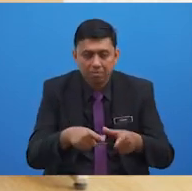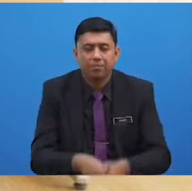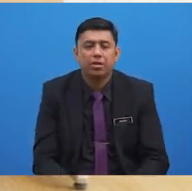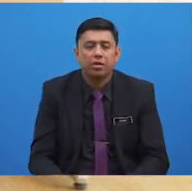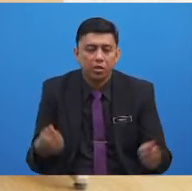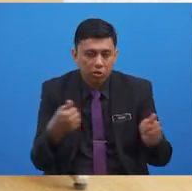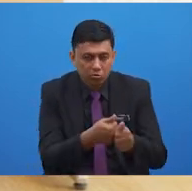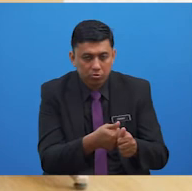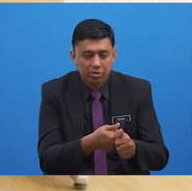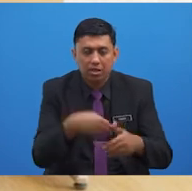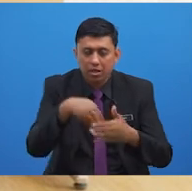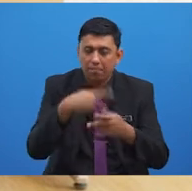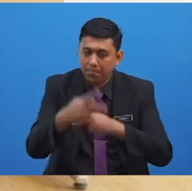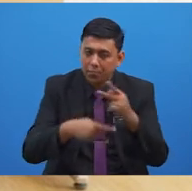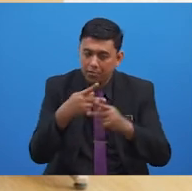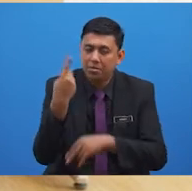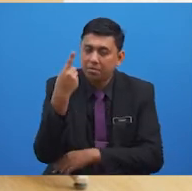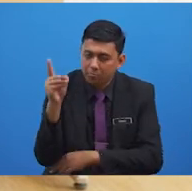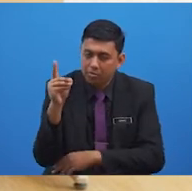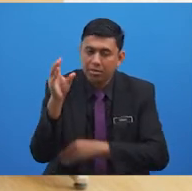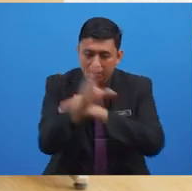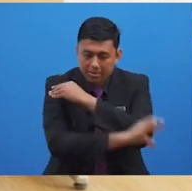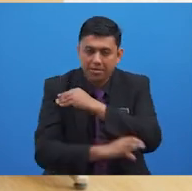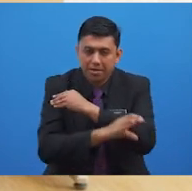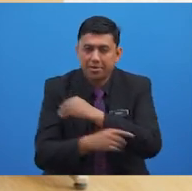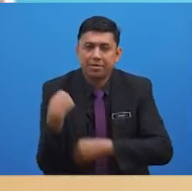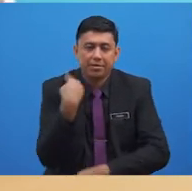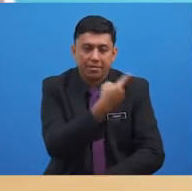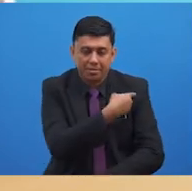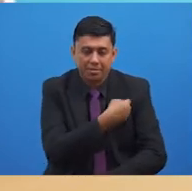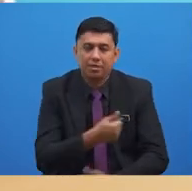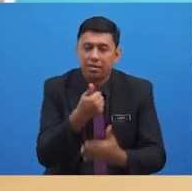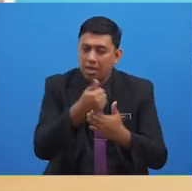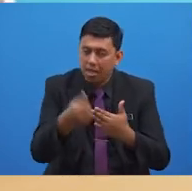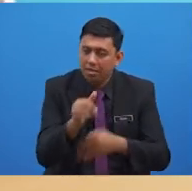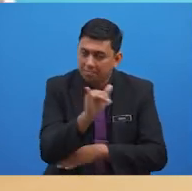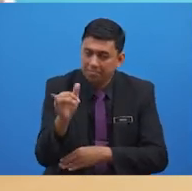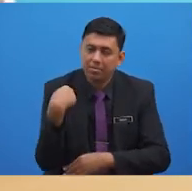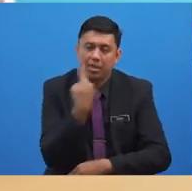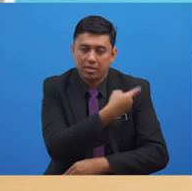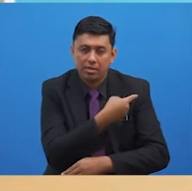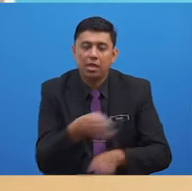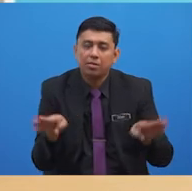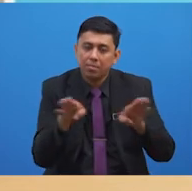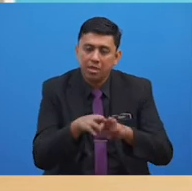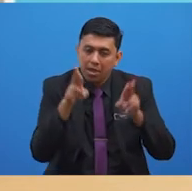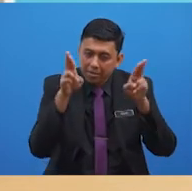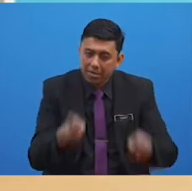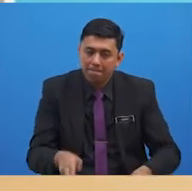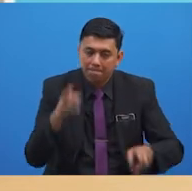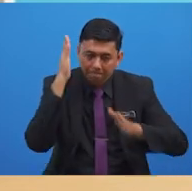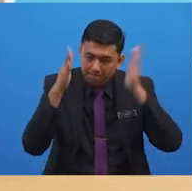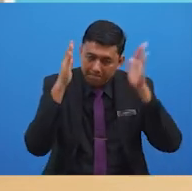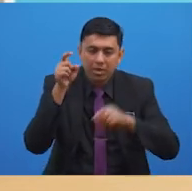dan turut serta dalam proses demokrasi negara kita. Akhirnya, kita sebagai rakyat